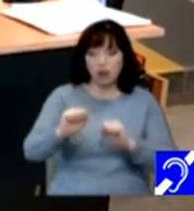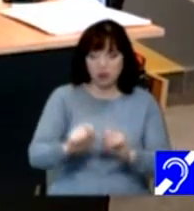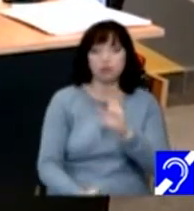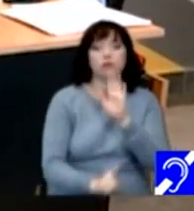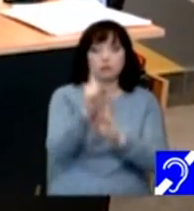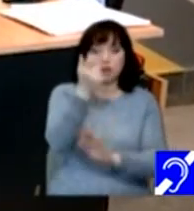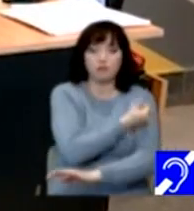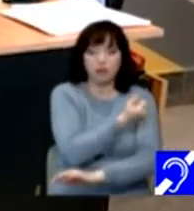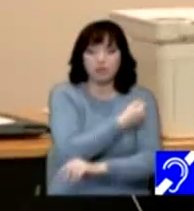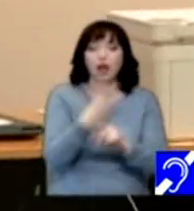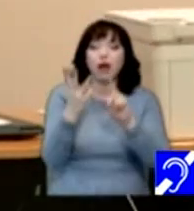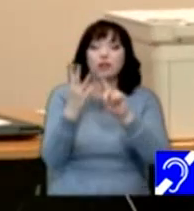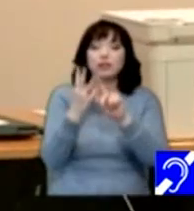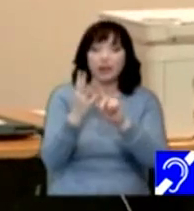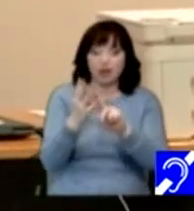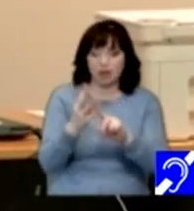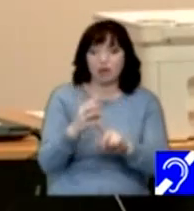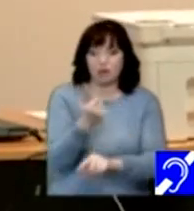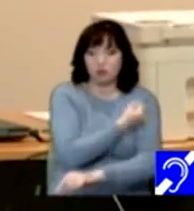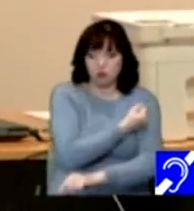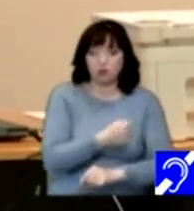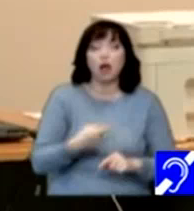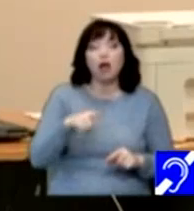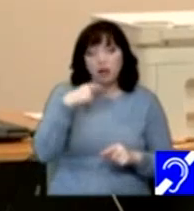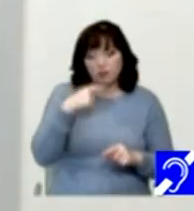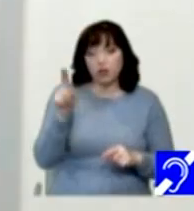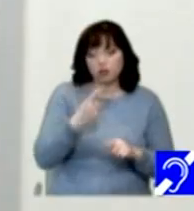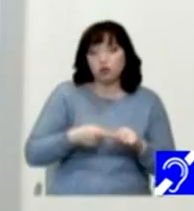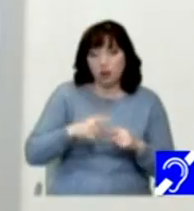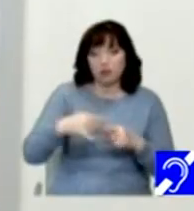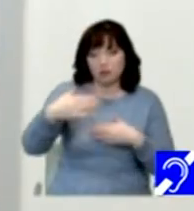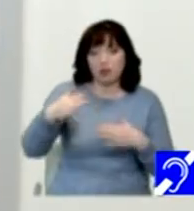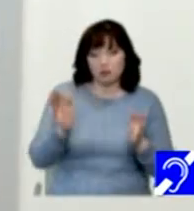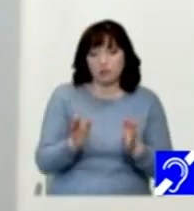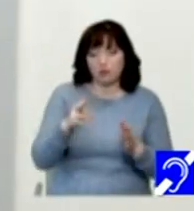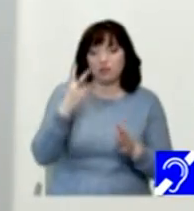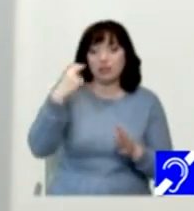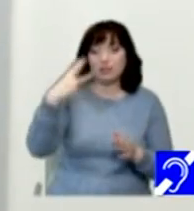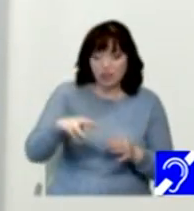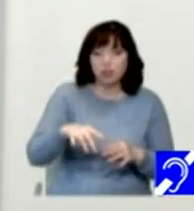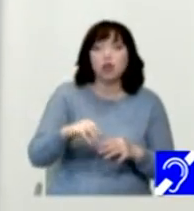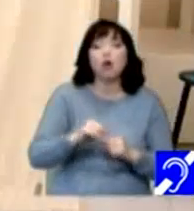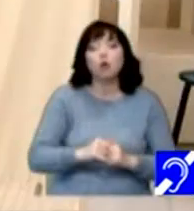startul imunizării cu a treia doză. Autoritățile spun că acest lot de vaccin ar putea spori